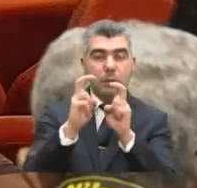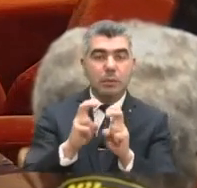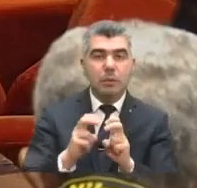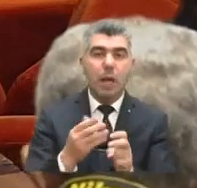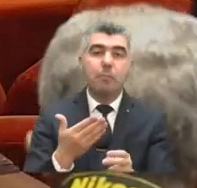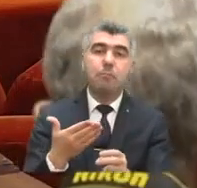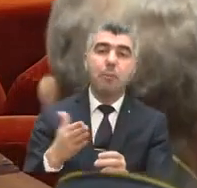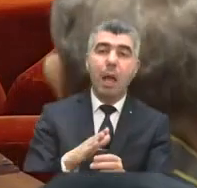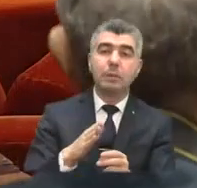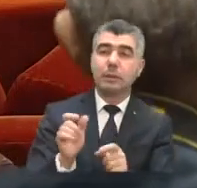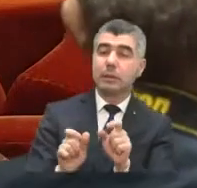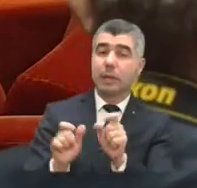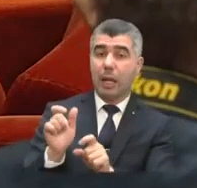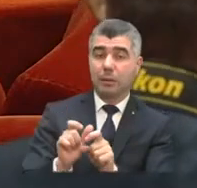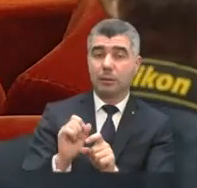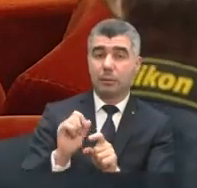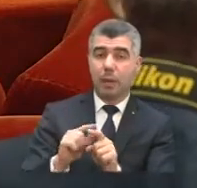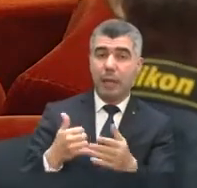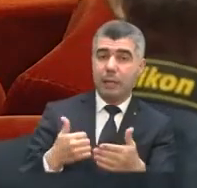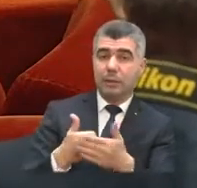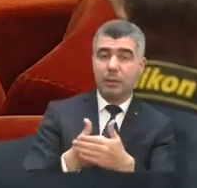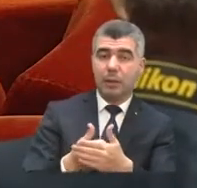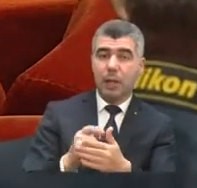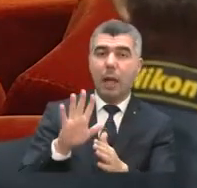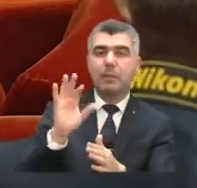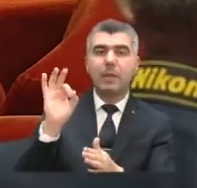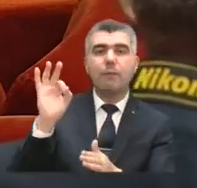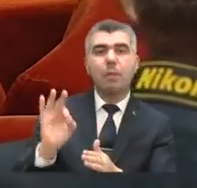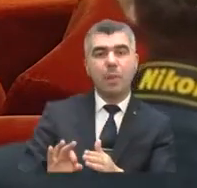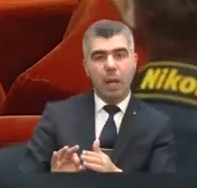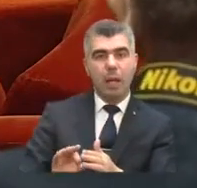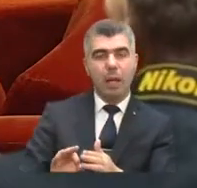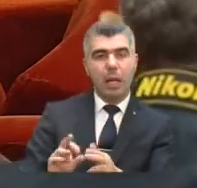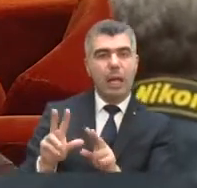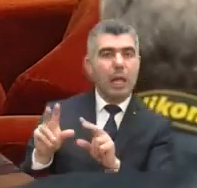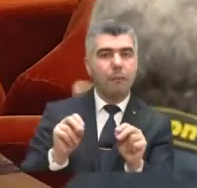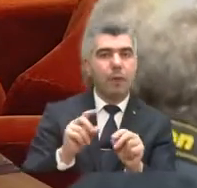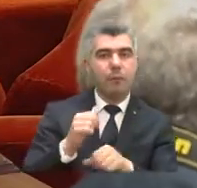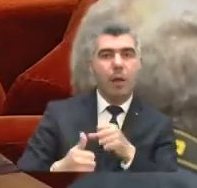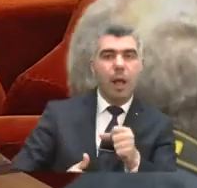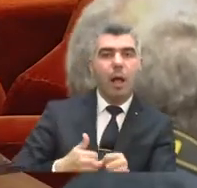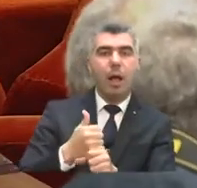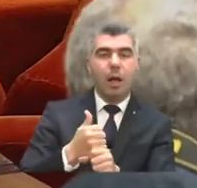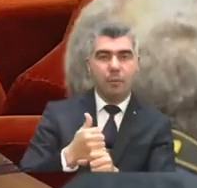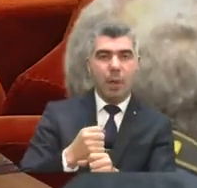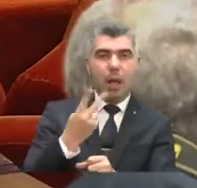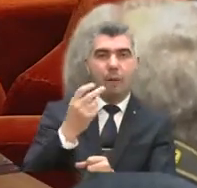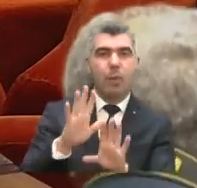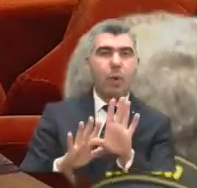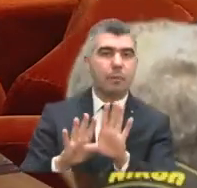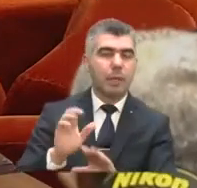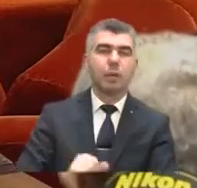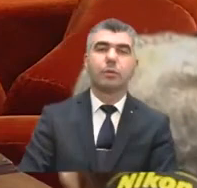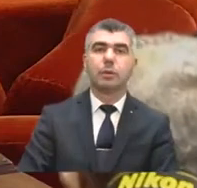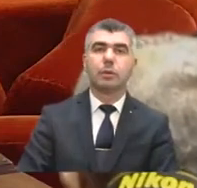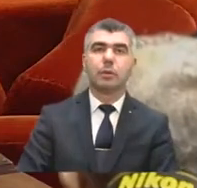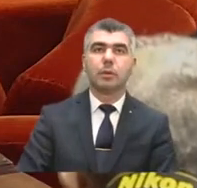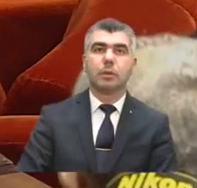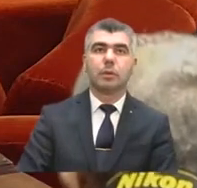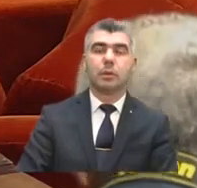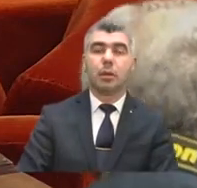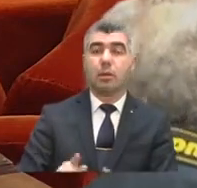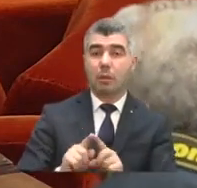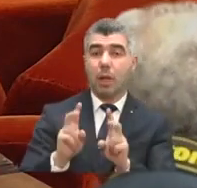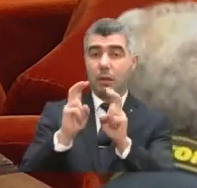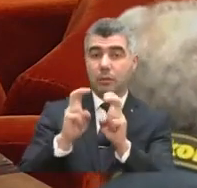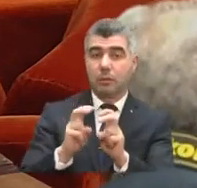الوفيات بنسبة 50% مقارنة مع السنة المرجعية ديال 2015، وكانت